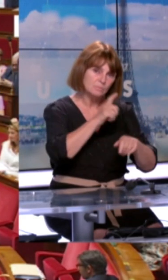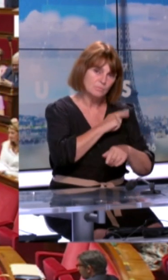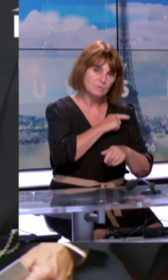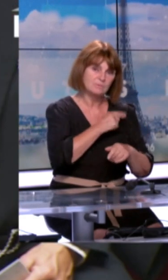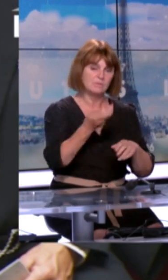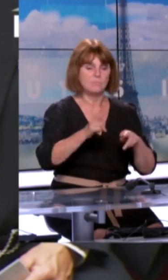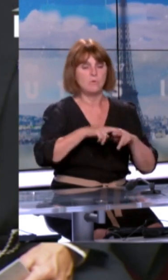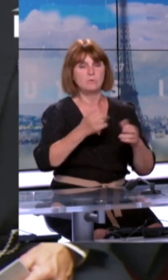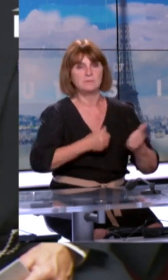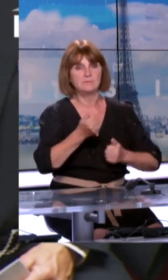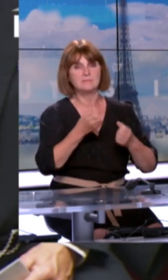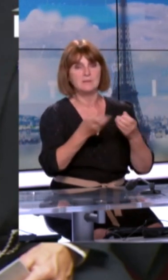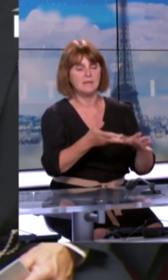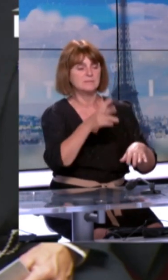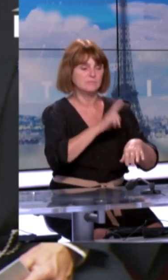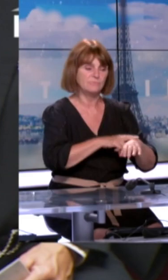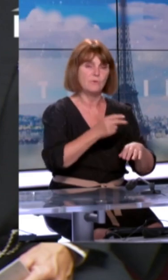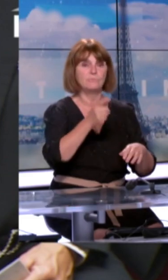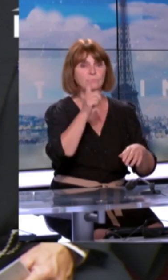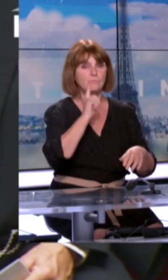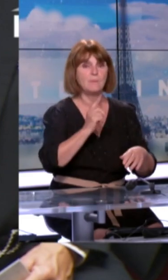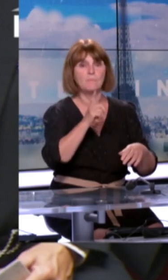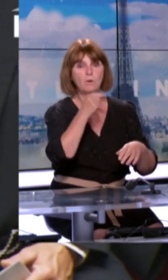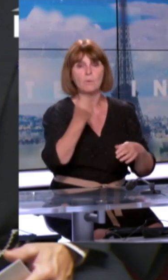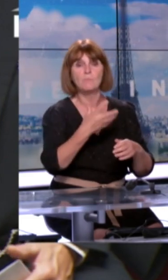laissent des veufs, des orphelins.